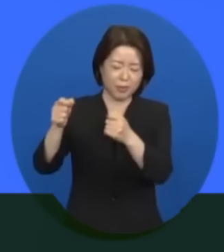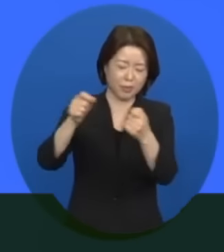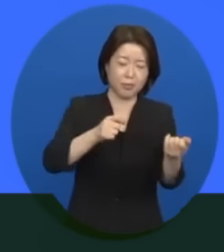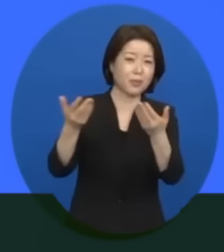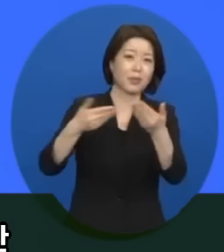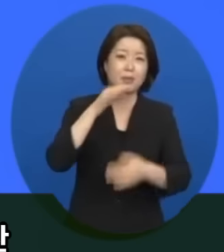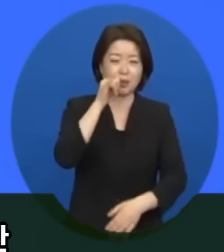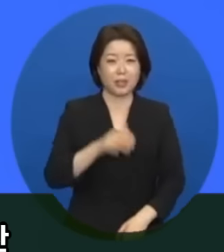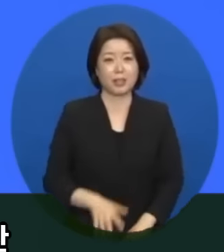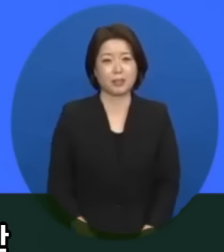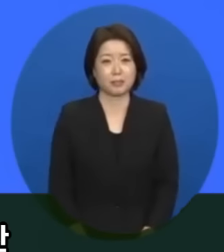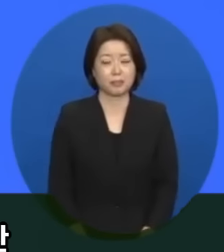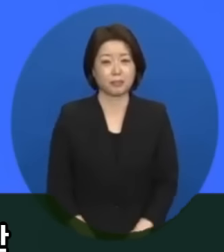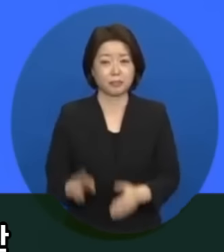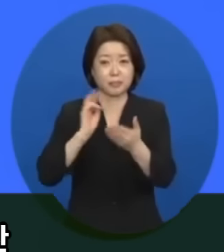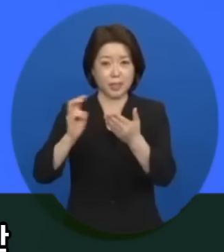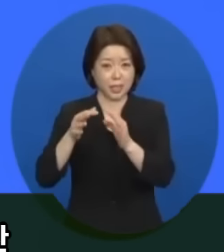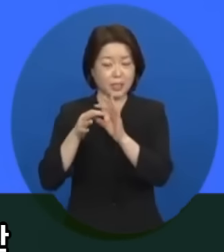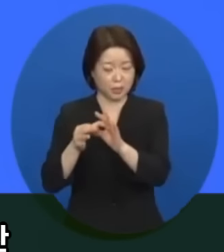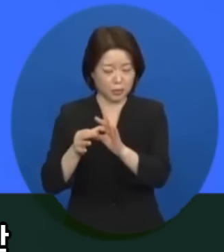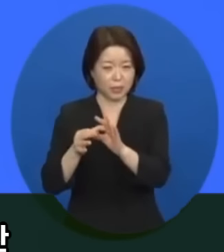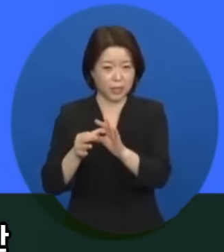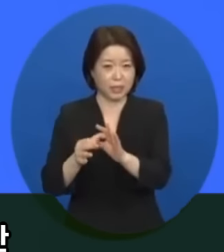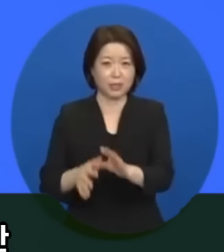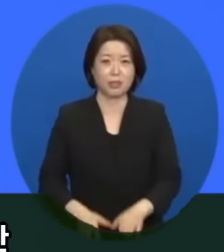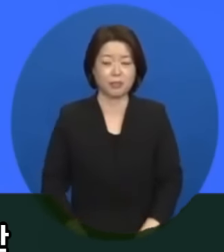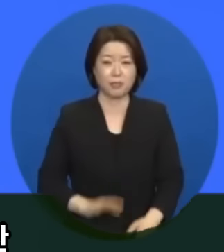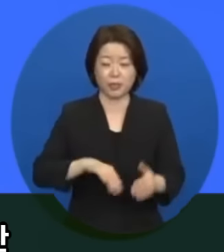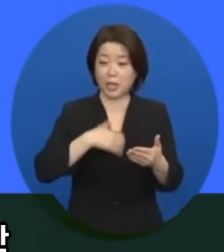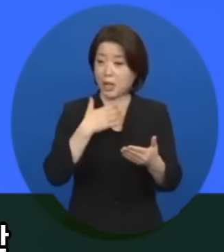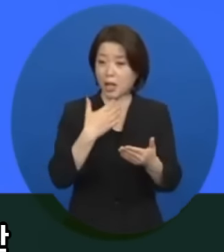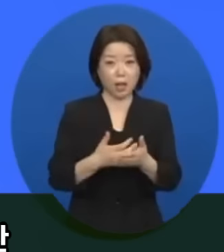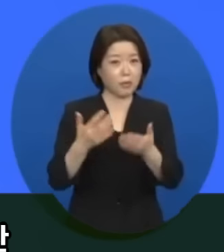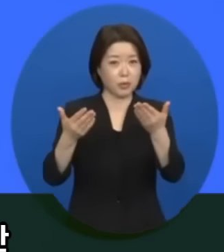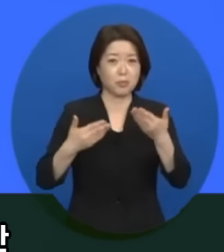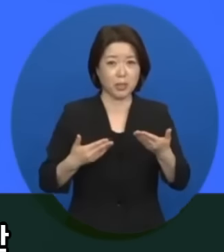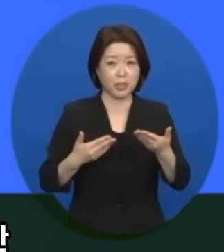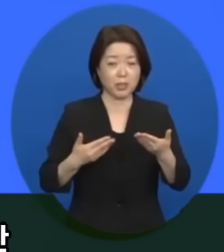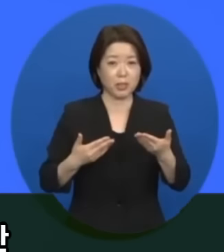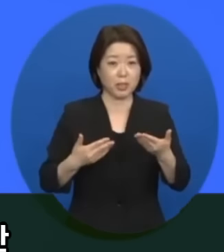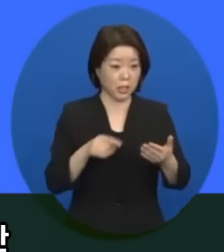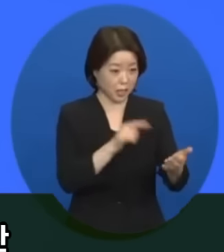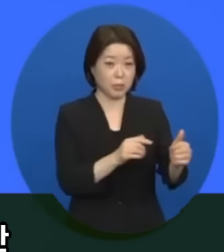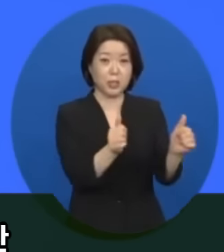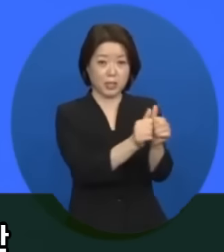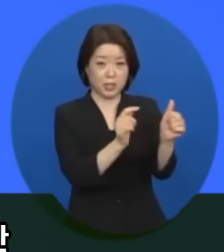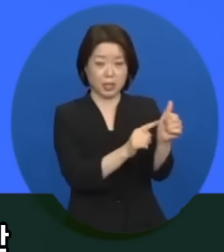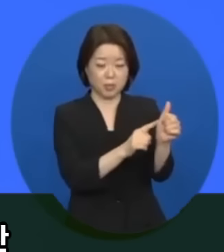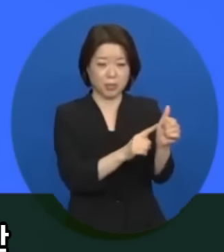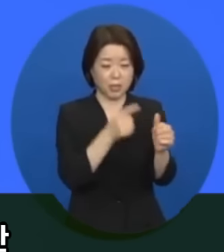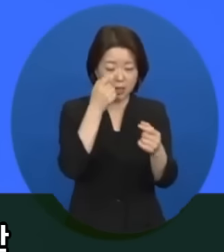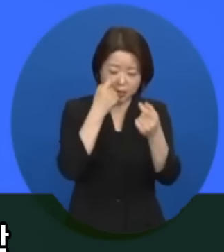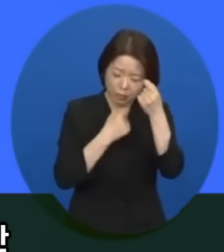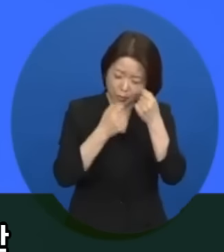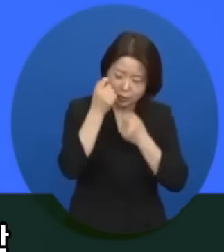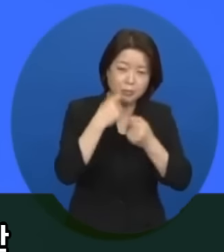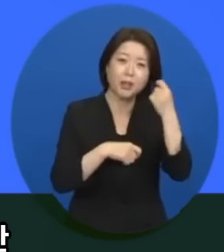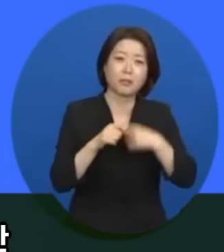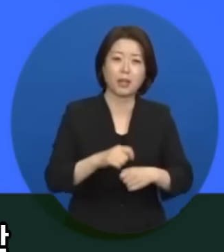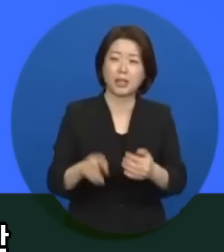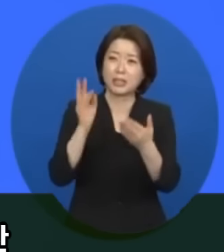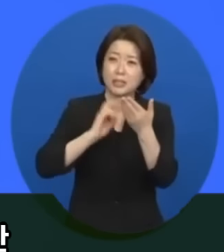찬양 찬양을 통해서 감동받아 이분 남자입니다 울면서 찬양